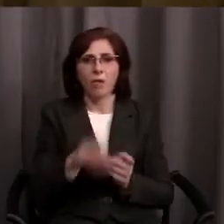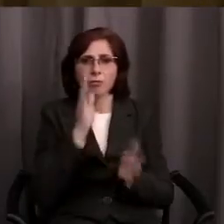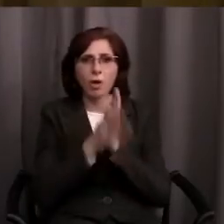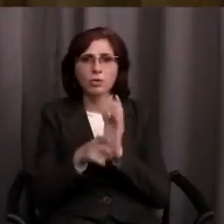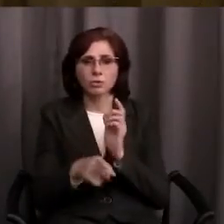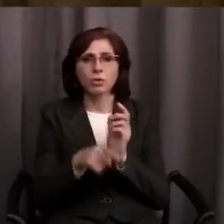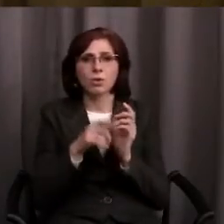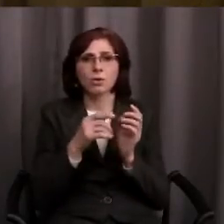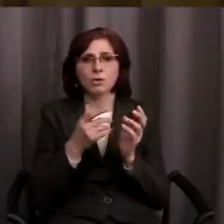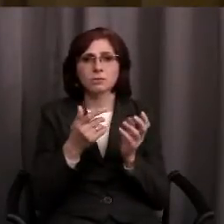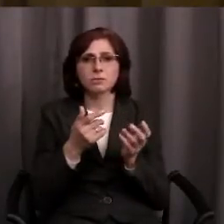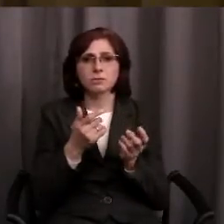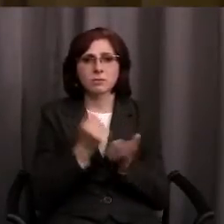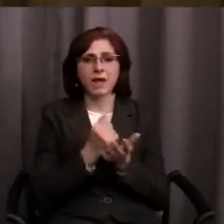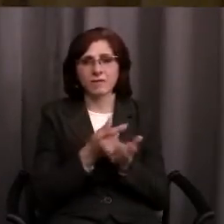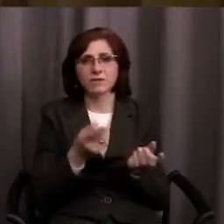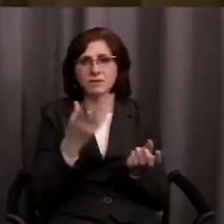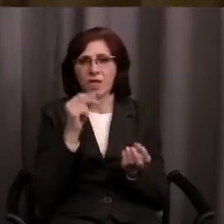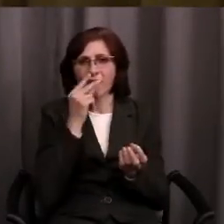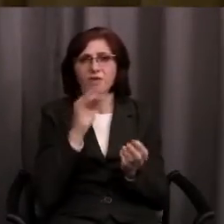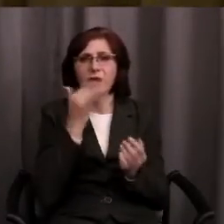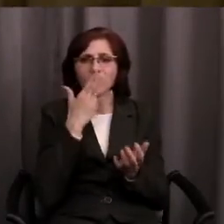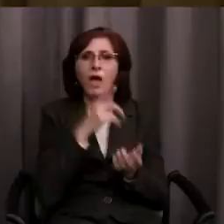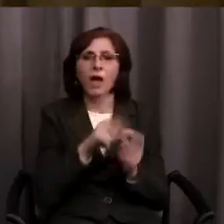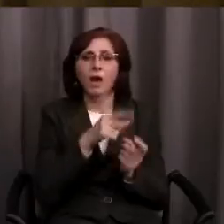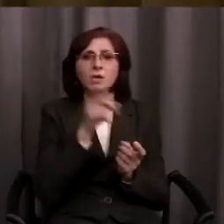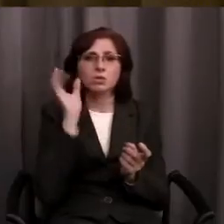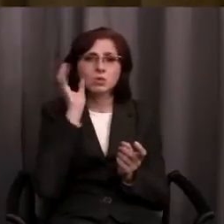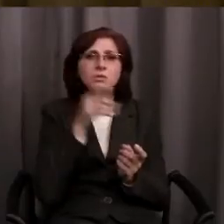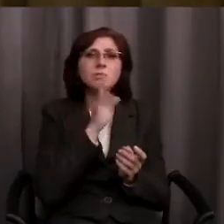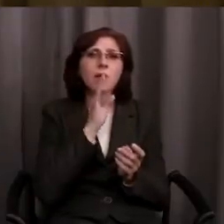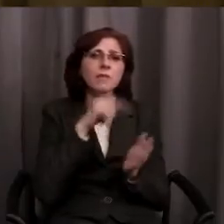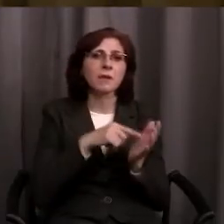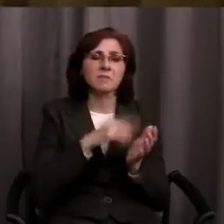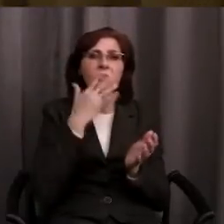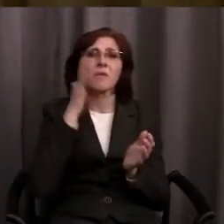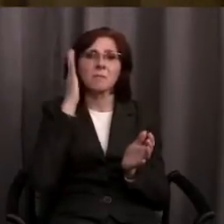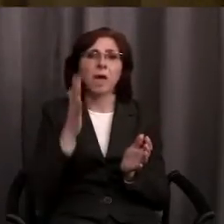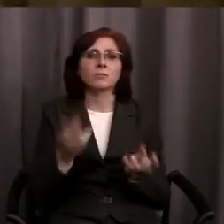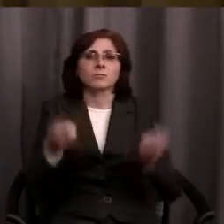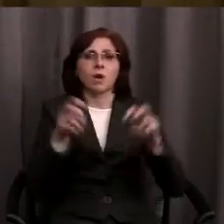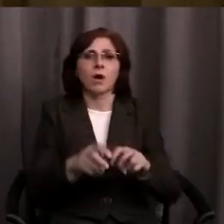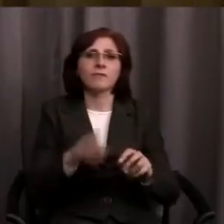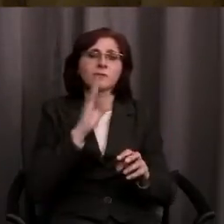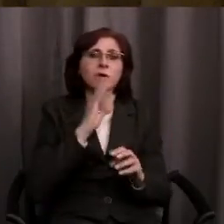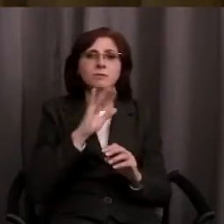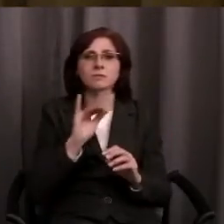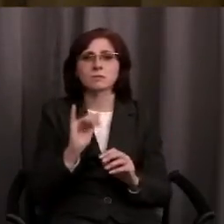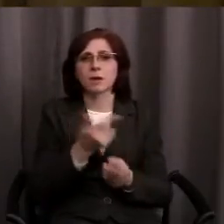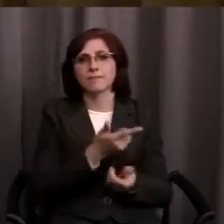bezpośrednim, jakby tutaj nie śledziłem tego bezpośrednio, no ale coś to miało powstać jako takie